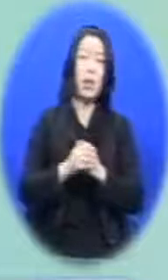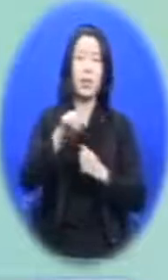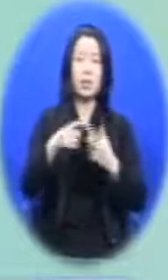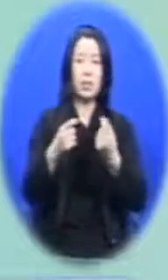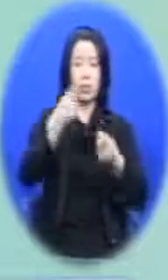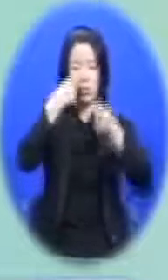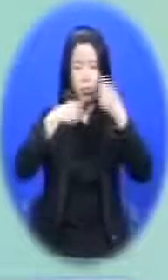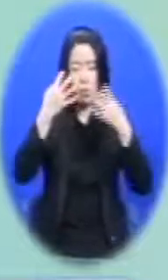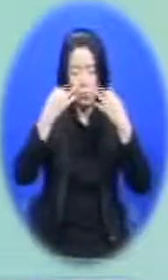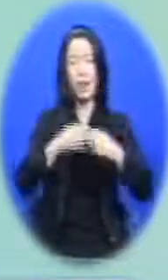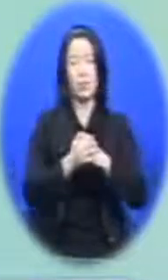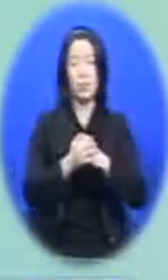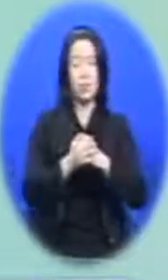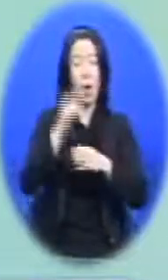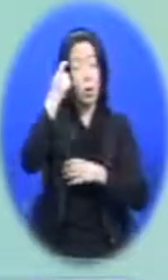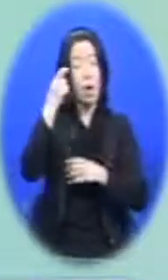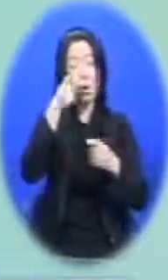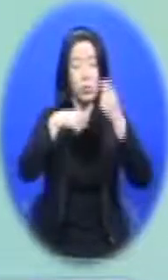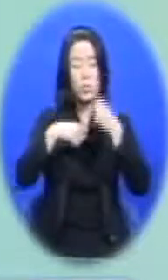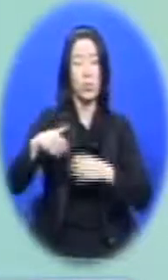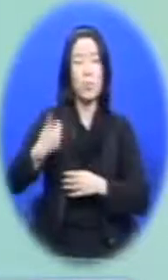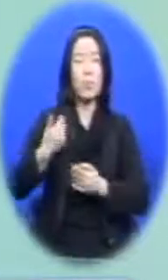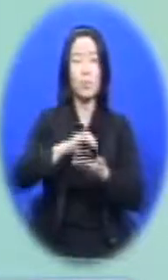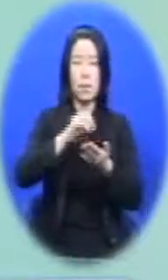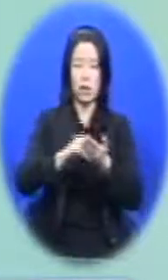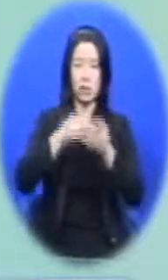그렇게 울었어요. 왜 그렇게 우는지도 모를 만큼 그렇게 울었어요.